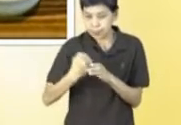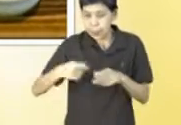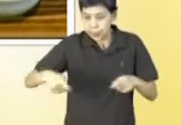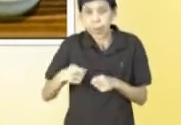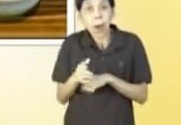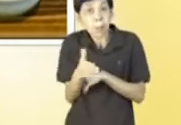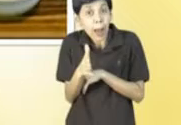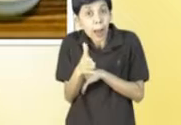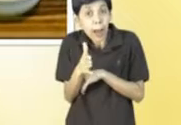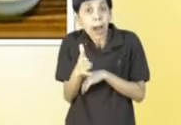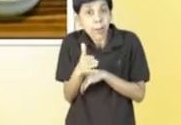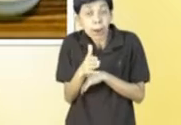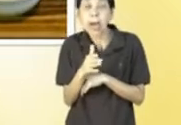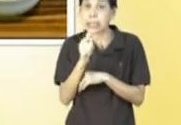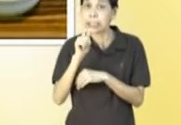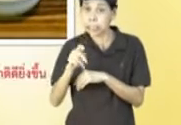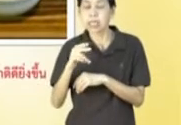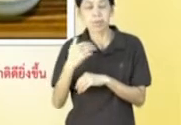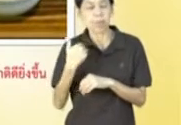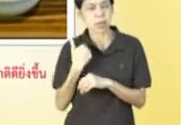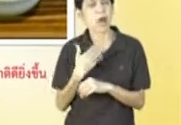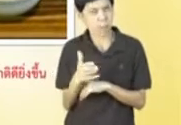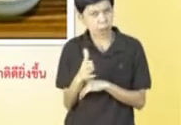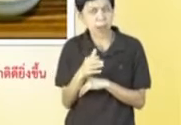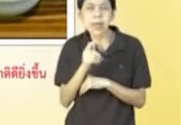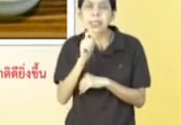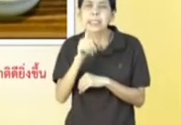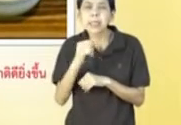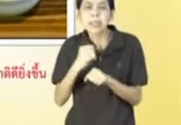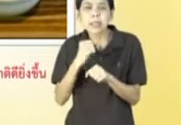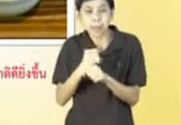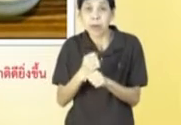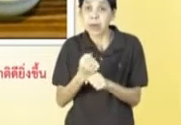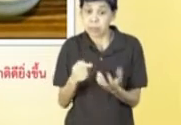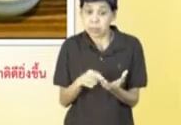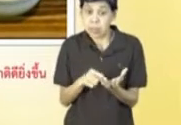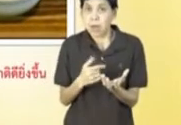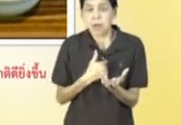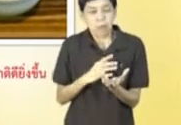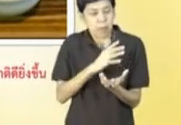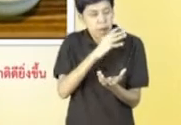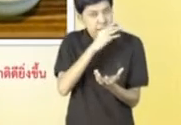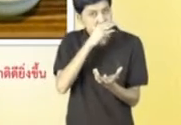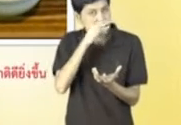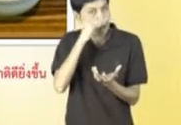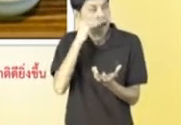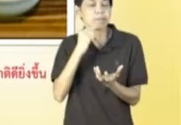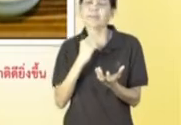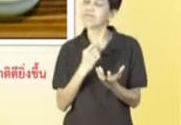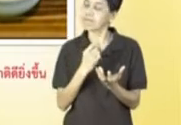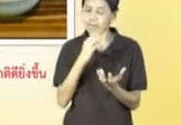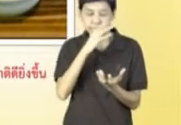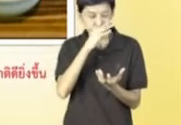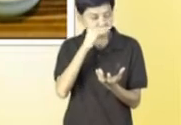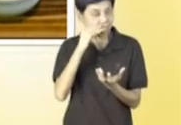เค็ม ปลาอินทรีต้องใส่ด้วยเหรอคะอาจารย ์ใส่ปลาอินทรีลงไปเนี่ยจะทำให้แกงอันนี้เพิ่มกลิ่นหอมแล้วก็รสชาติดี